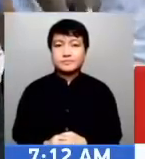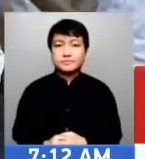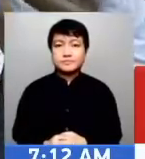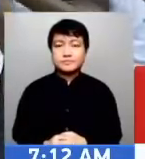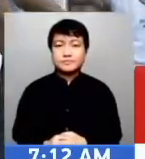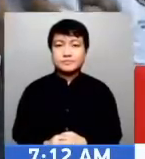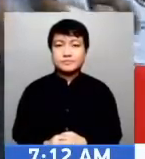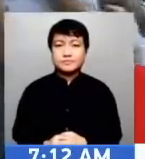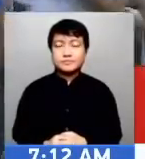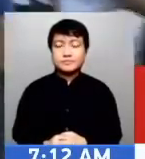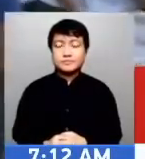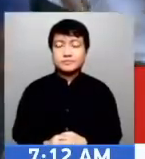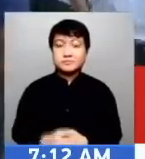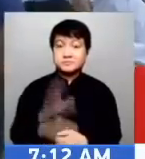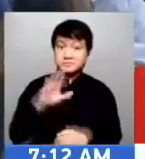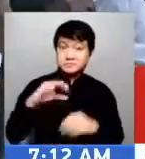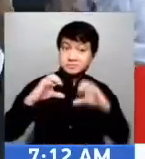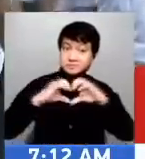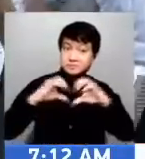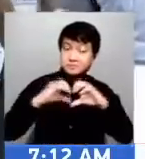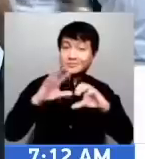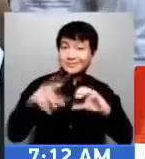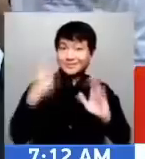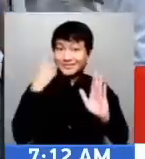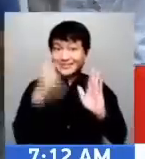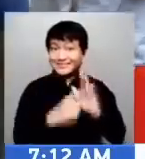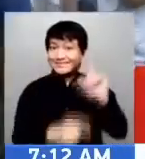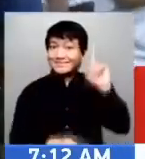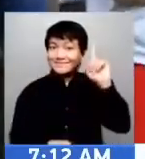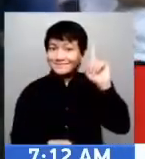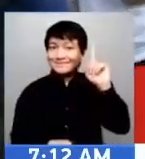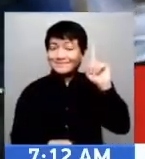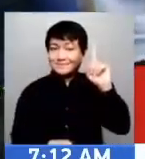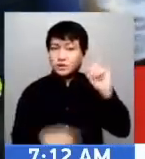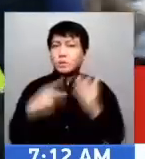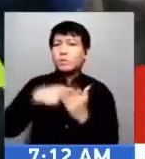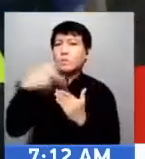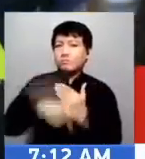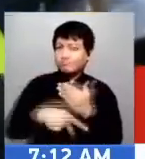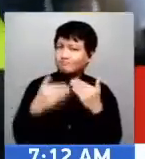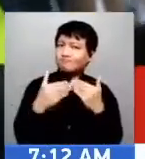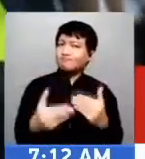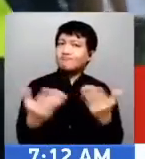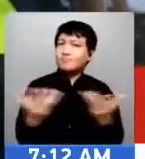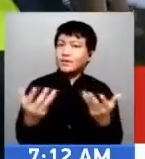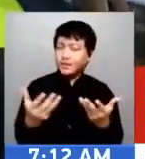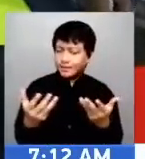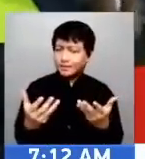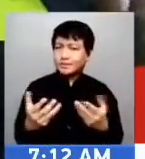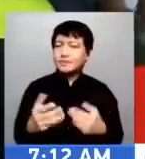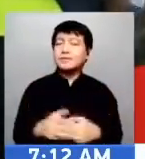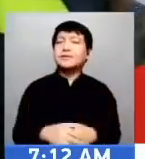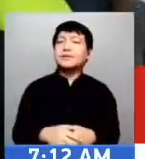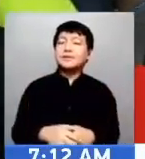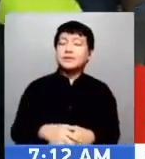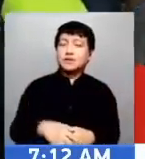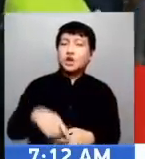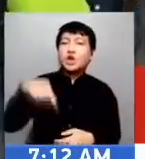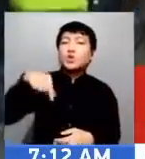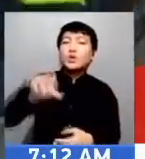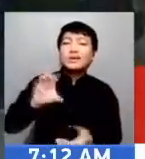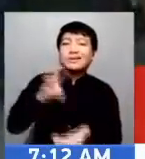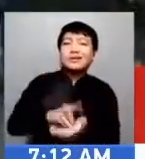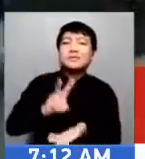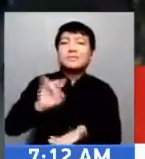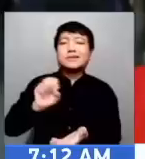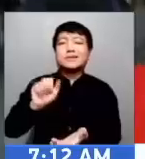Mga kapuso, katulad po ng nakikita nyo, tuloy-tuloy lang yung programa dito sa Visayas Avenue. Tampok ang kulay violet